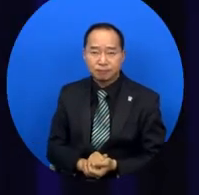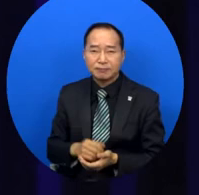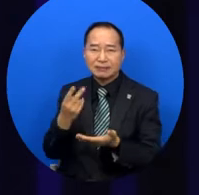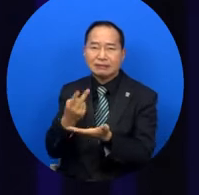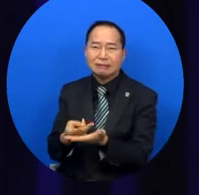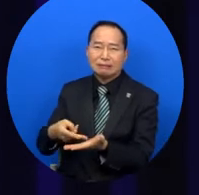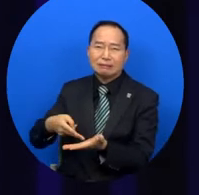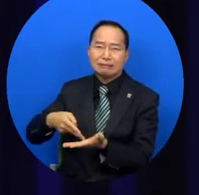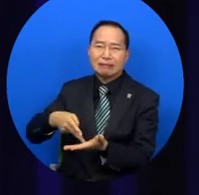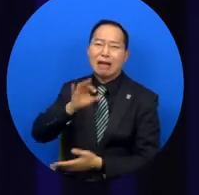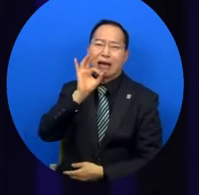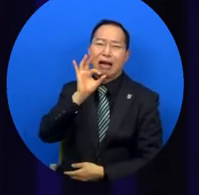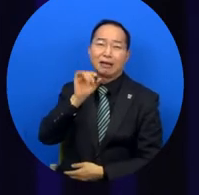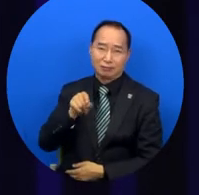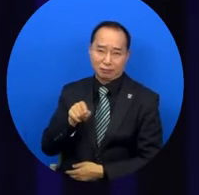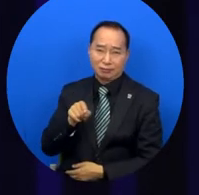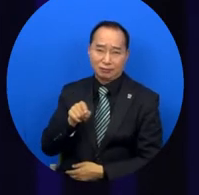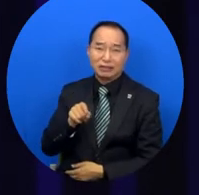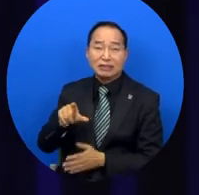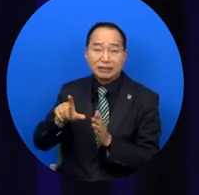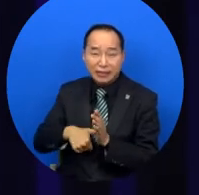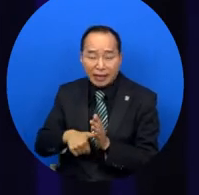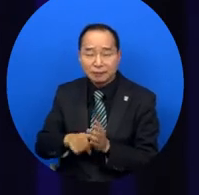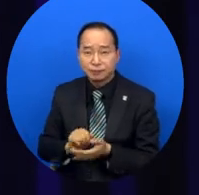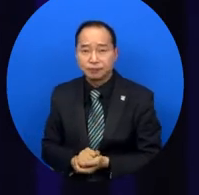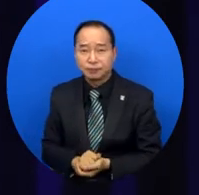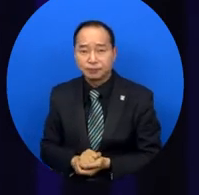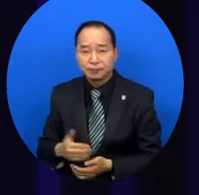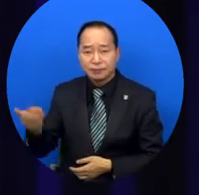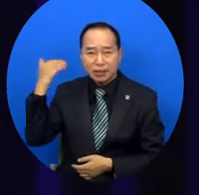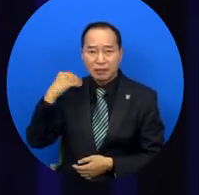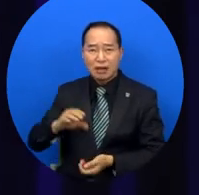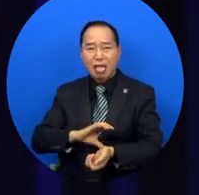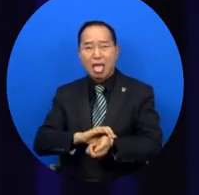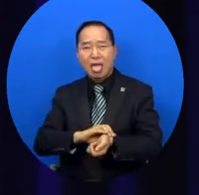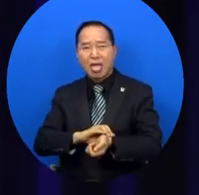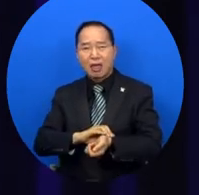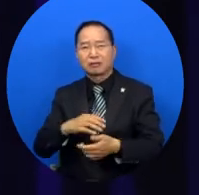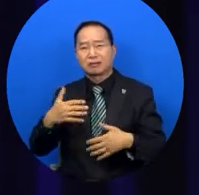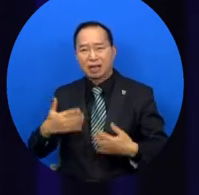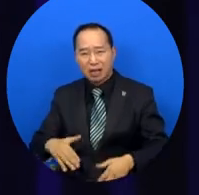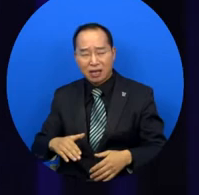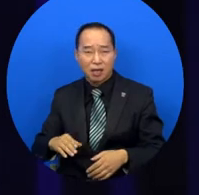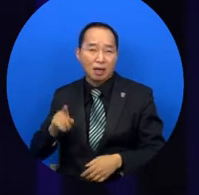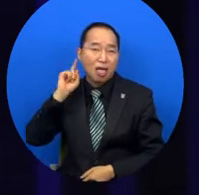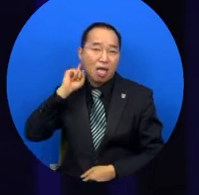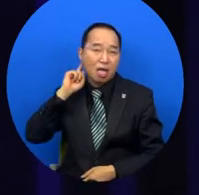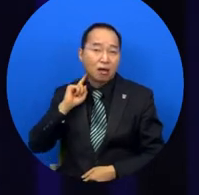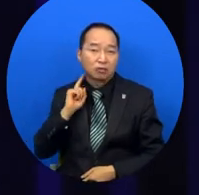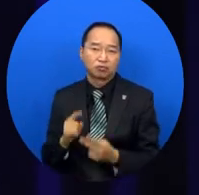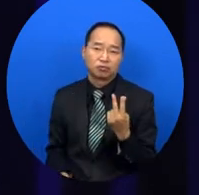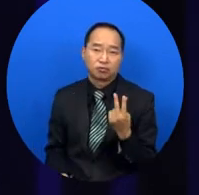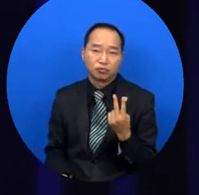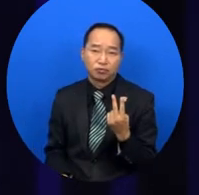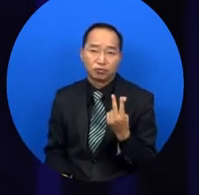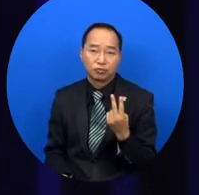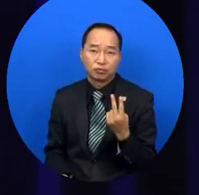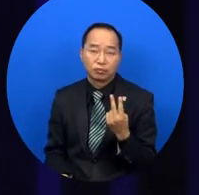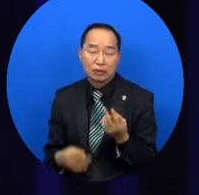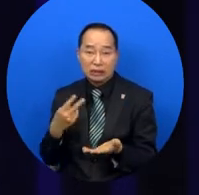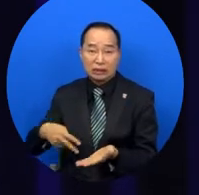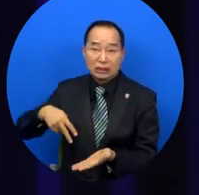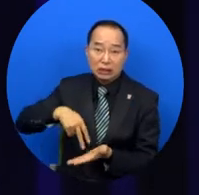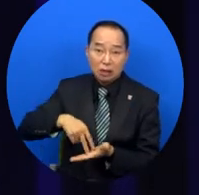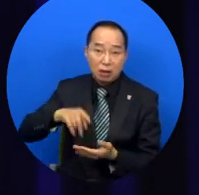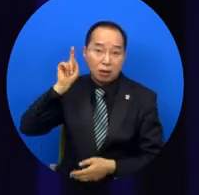때는 정말 일어날 수가 없었는데 이렇게 생각하시면 돼요. 이게 제가 신경맥의 저혈압이라고 그랬잖아요. 그러니까